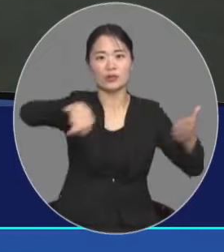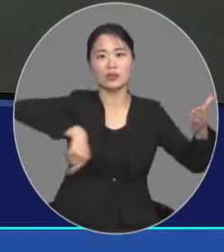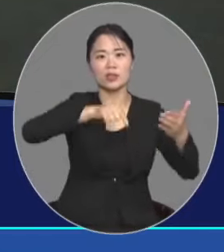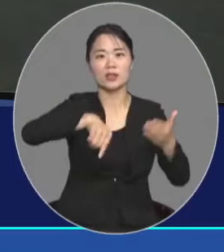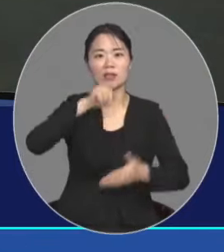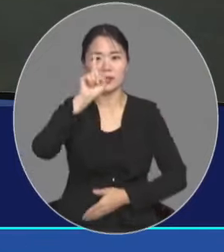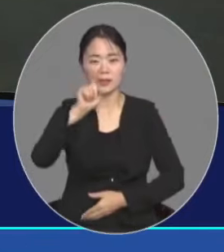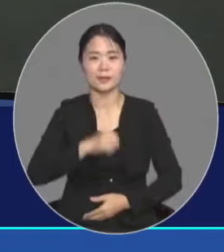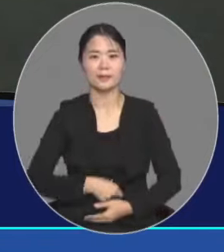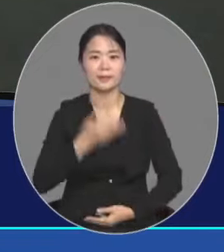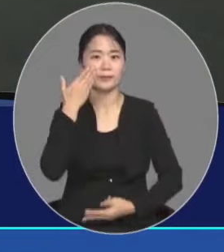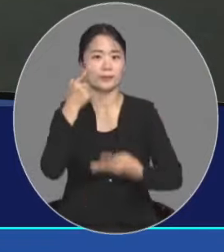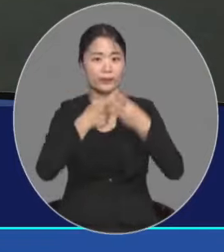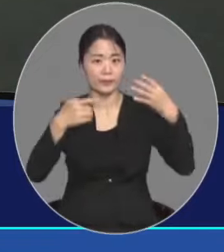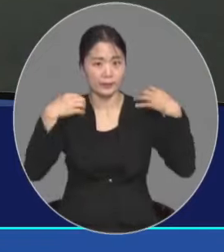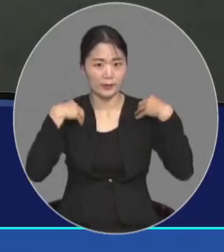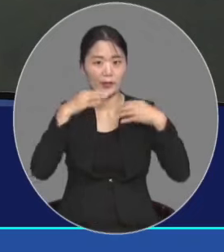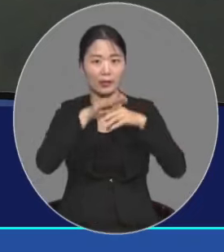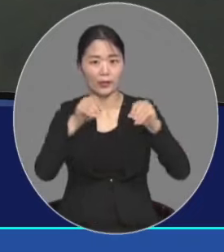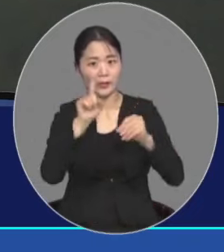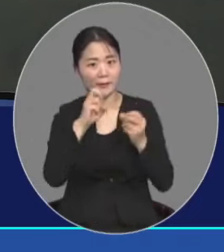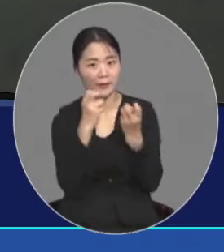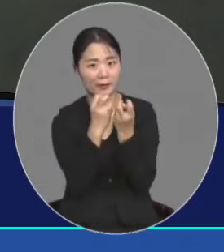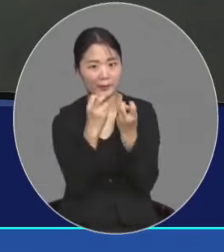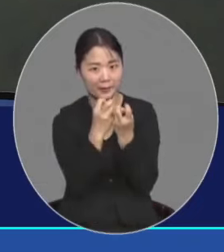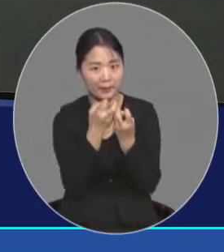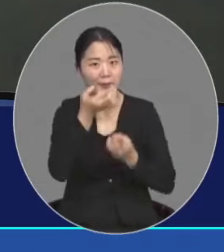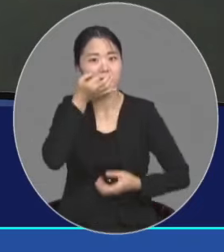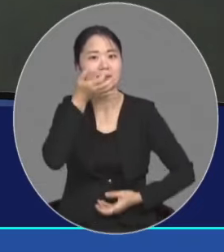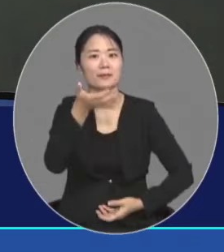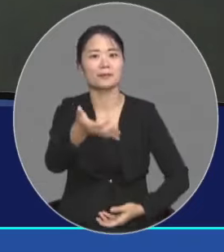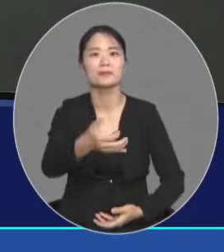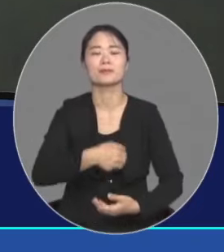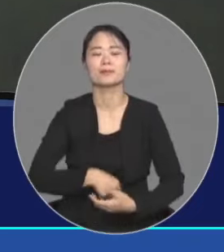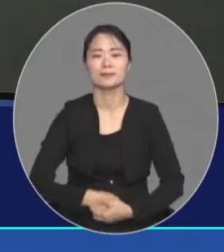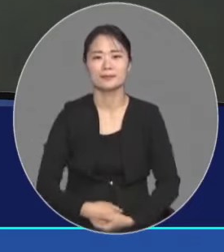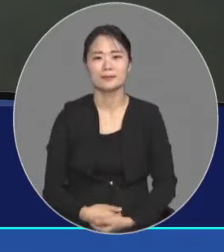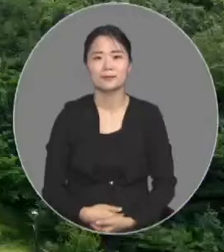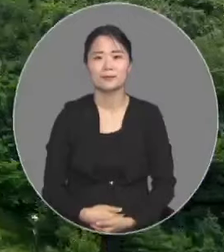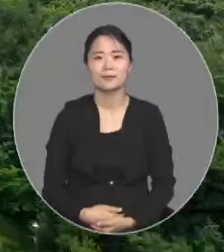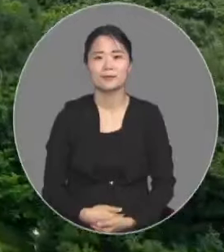나갈지 관심이 쏠리고 있습니다. 김영곤 기자의 보도입니다.